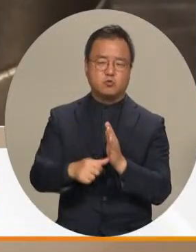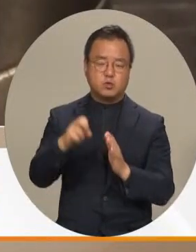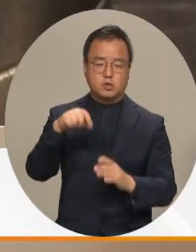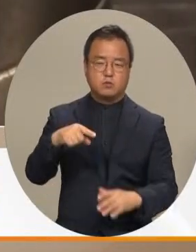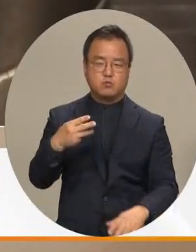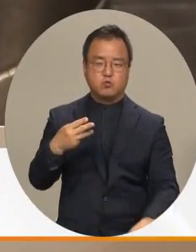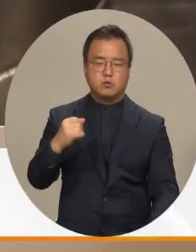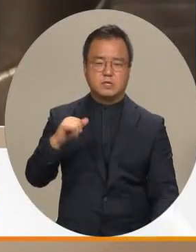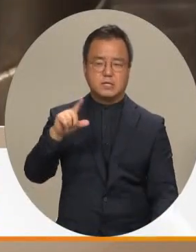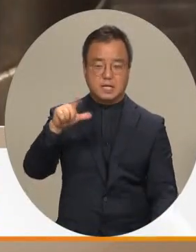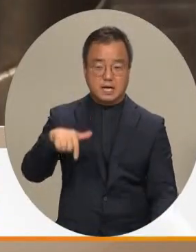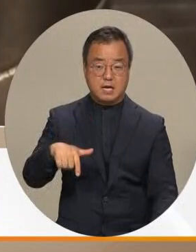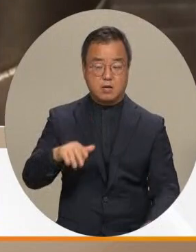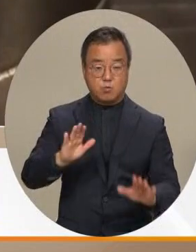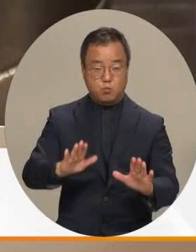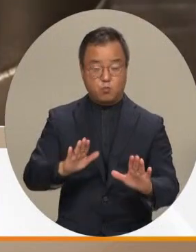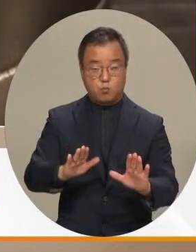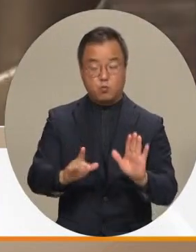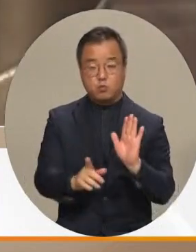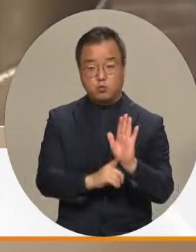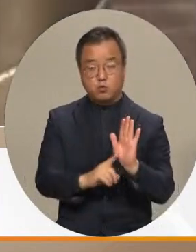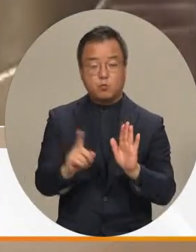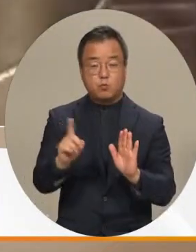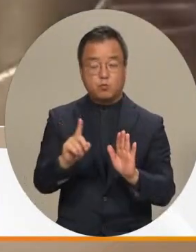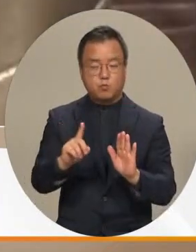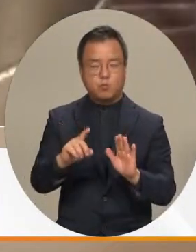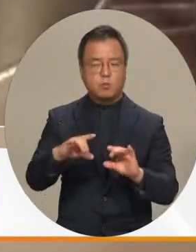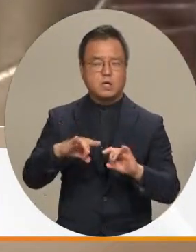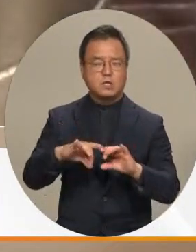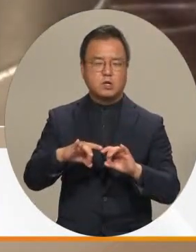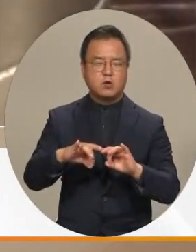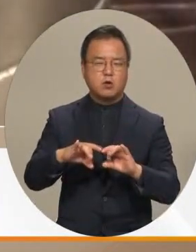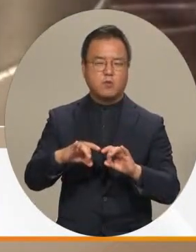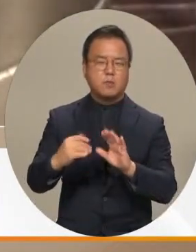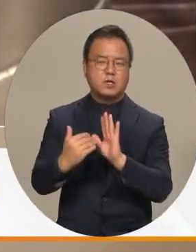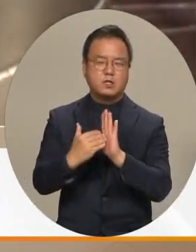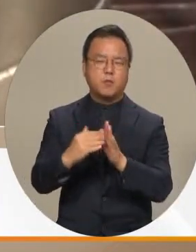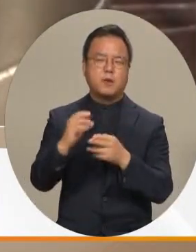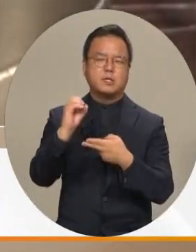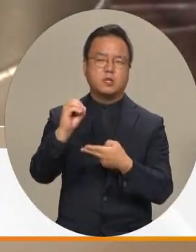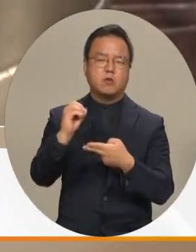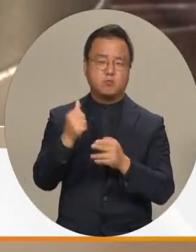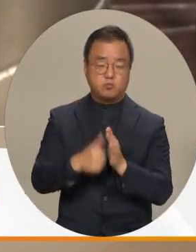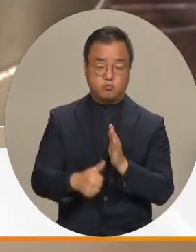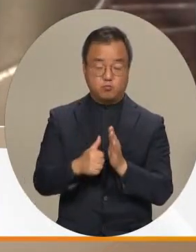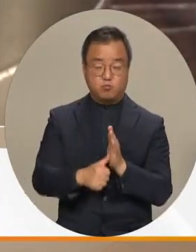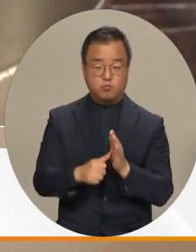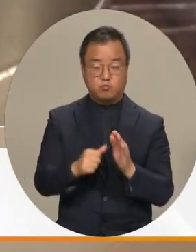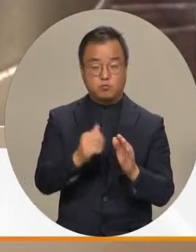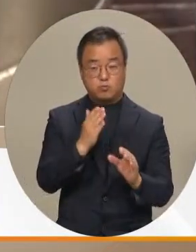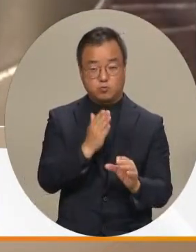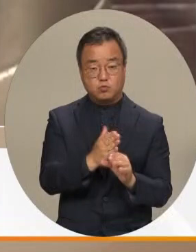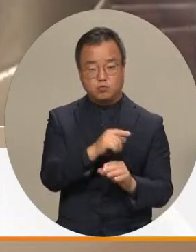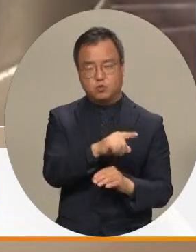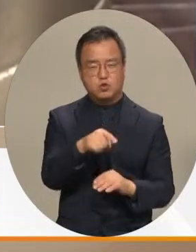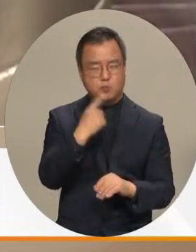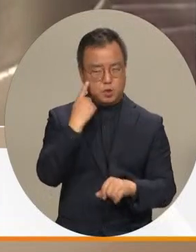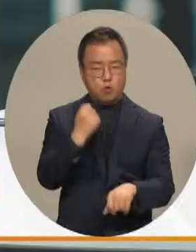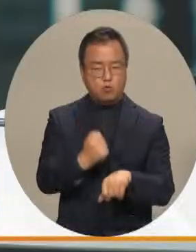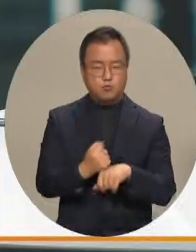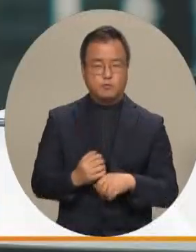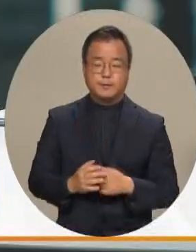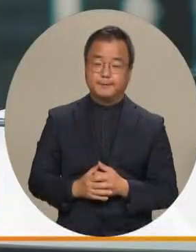그리고 오늘의 주인공이 초전도체가 바로 이런 응집물질 물리학 중에 연관 대상 중에 하나인 것이죠 예